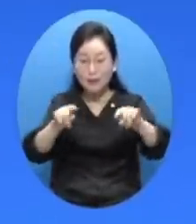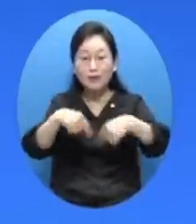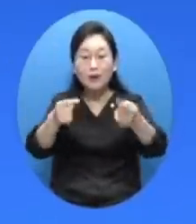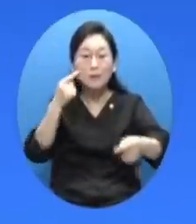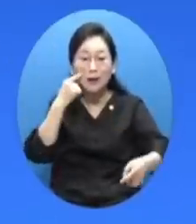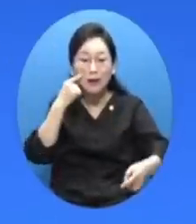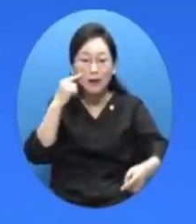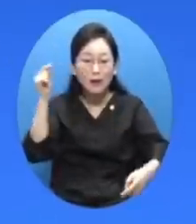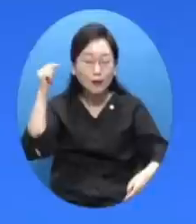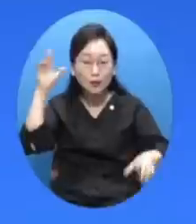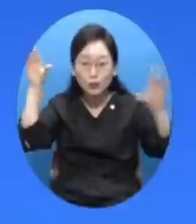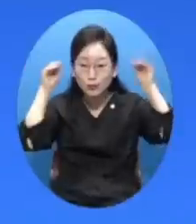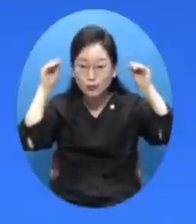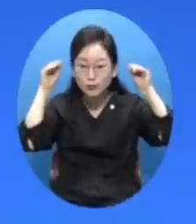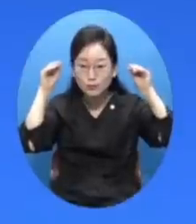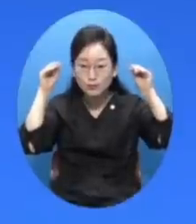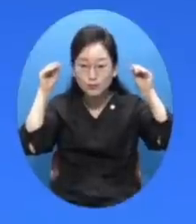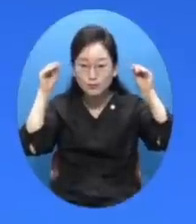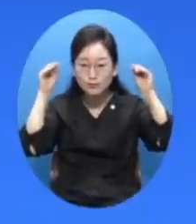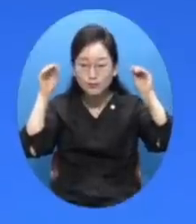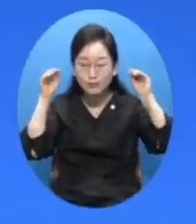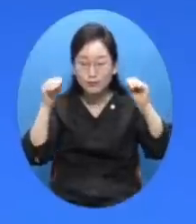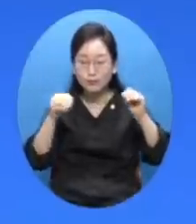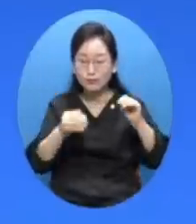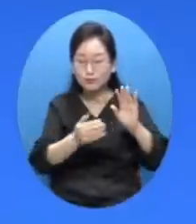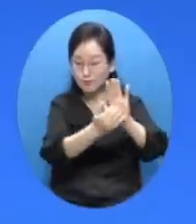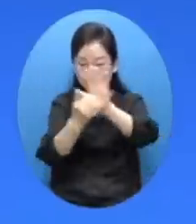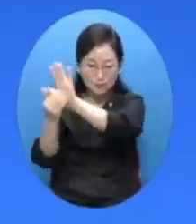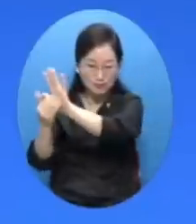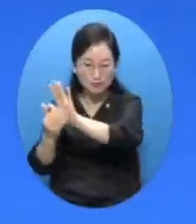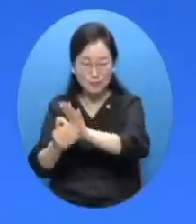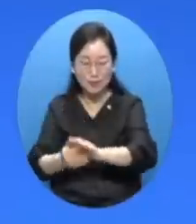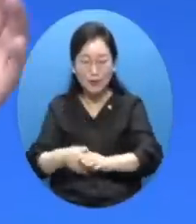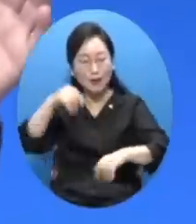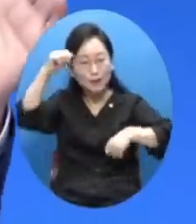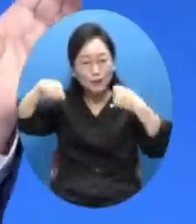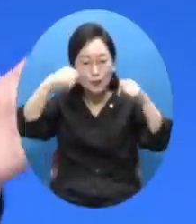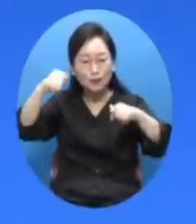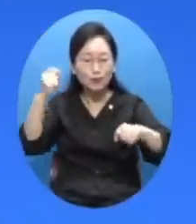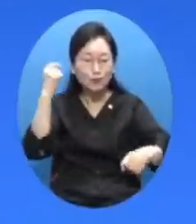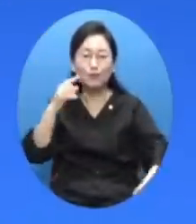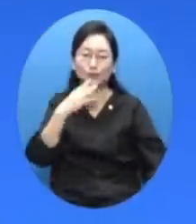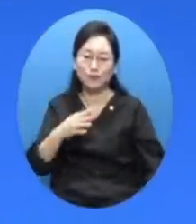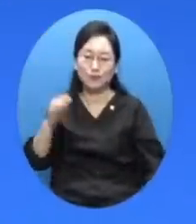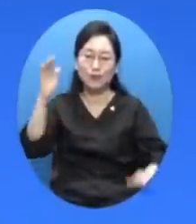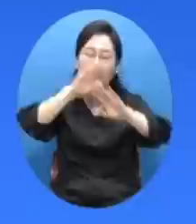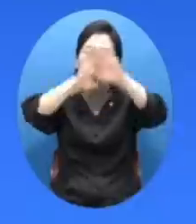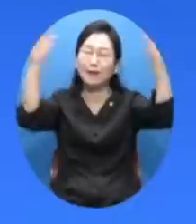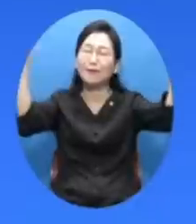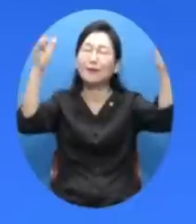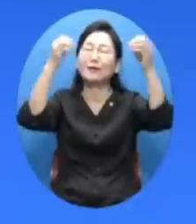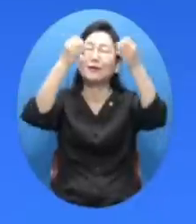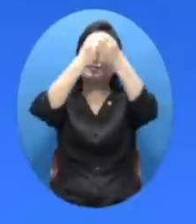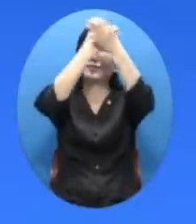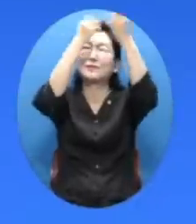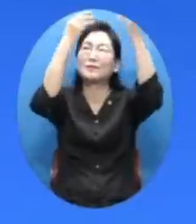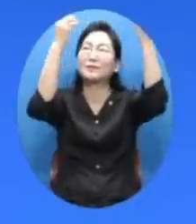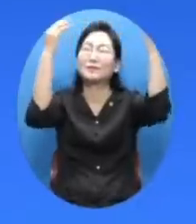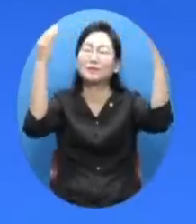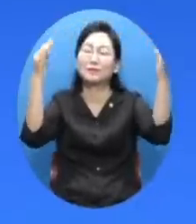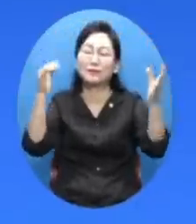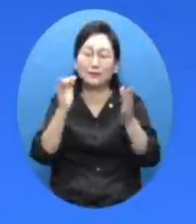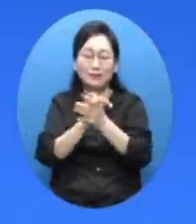짐승의 울음소리가 우우 들리기도 하지만 밤하늘에 수많은 별들이 우리의 친구가 돼서